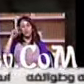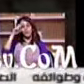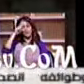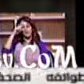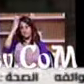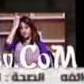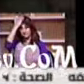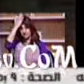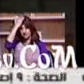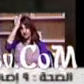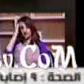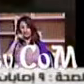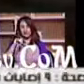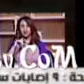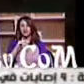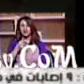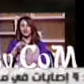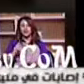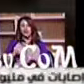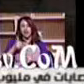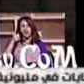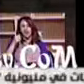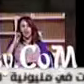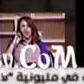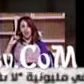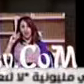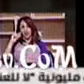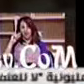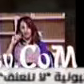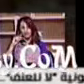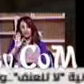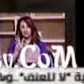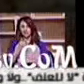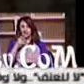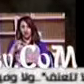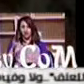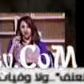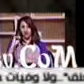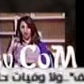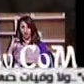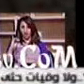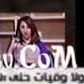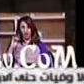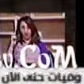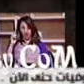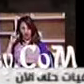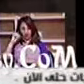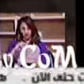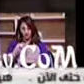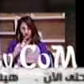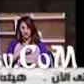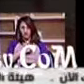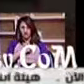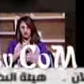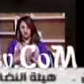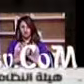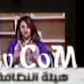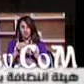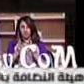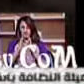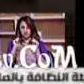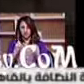رئيس حزب الدستور والدكتور احمد البرعي عمرو حمزاوي رئيس حزب مصر الحريه واحمد سعيد رئيس حزب المصريين الاحرار